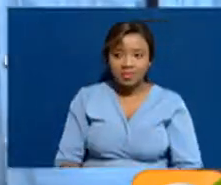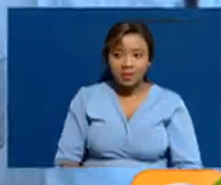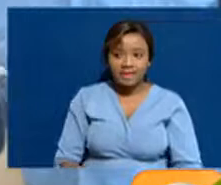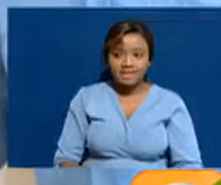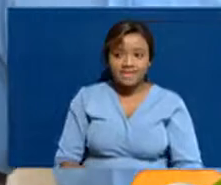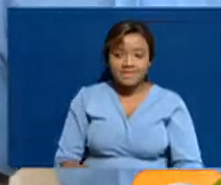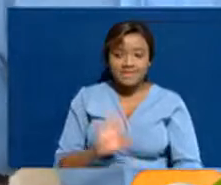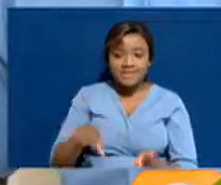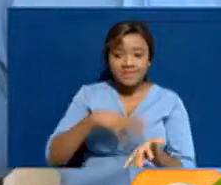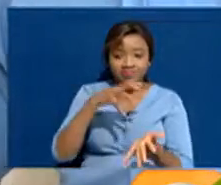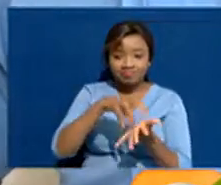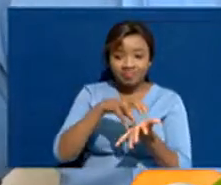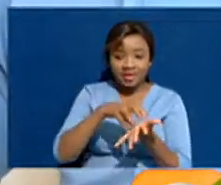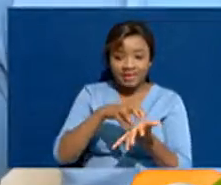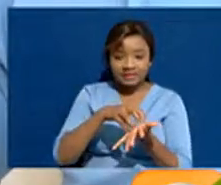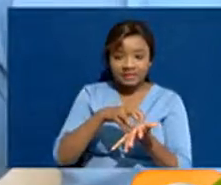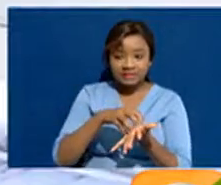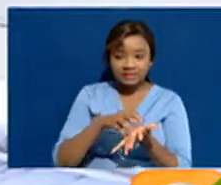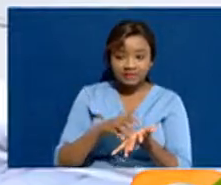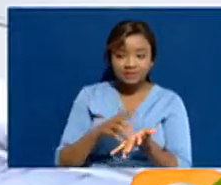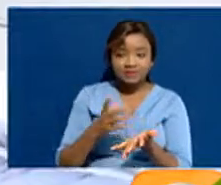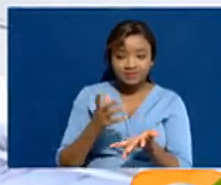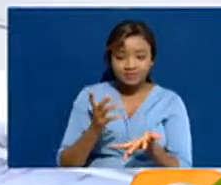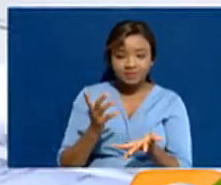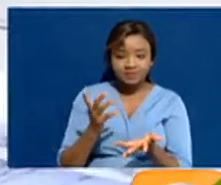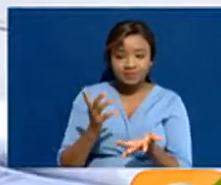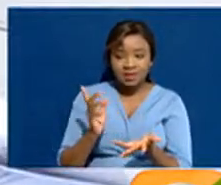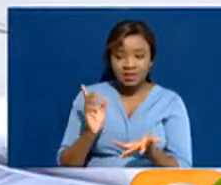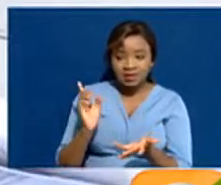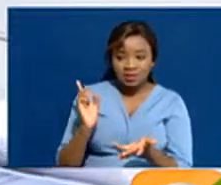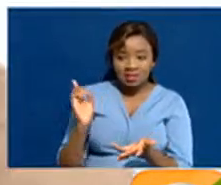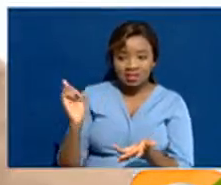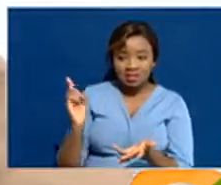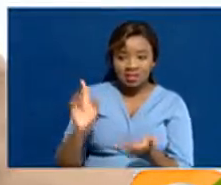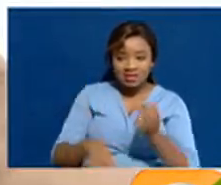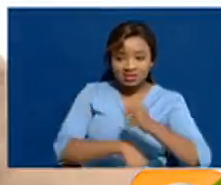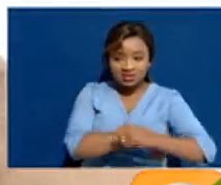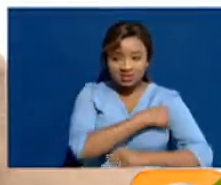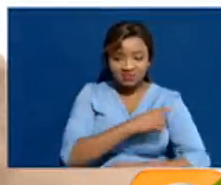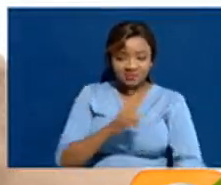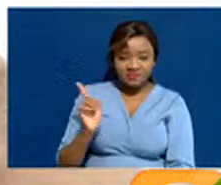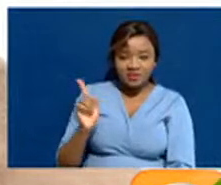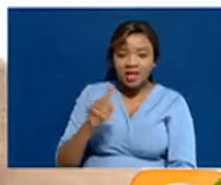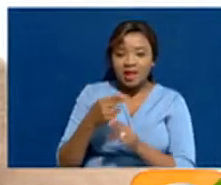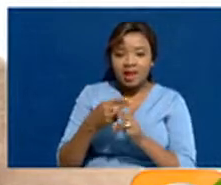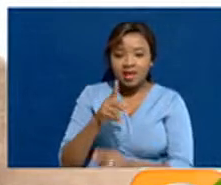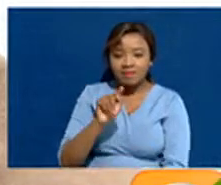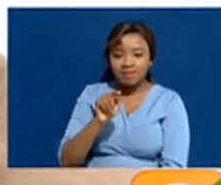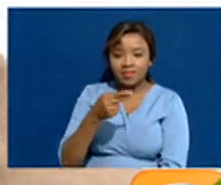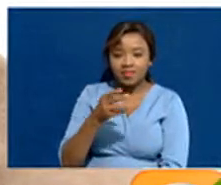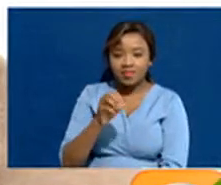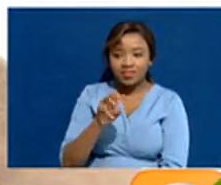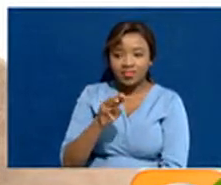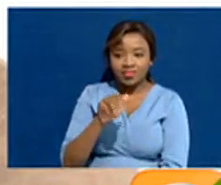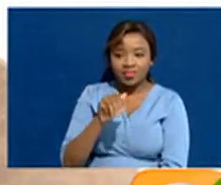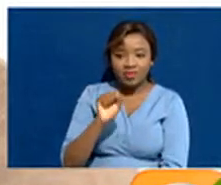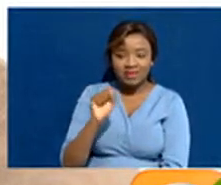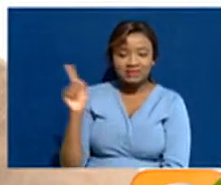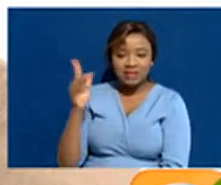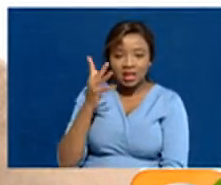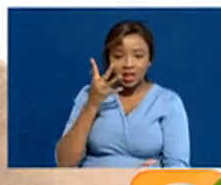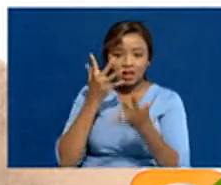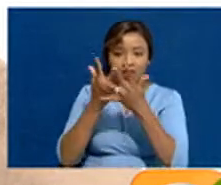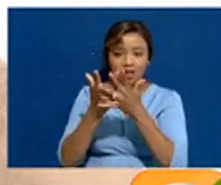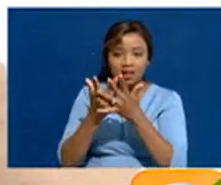Katika kesi ya muindaji kuwa anayewindwa, chifu wa kata ndogo ya Kasaka Thomas Chesana alijikuta kizimbani